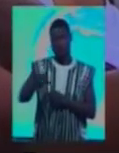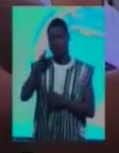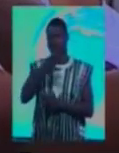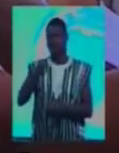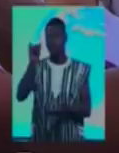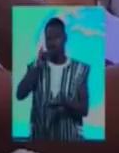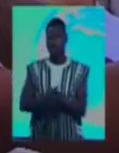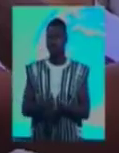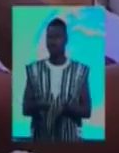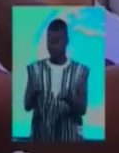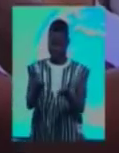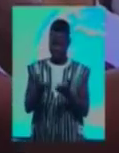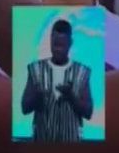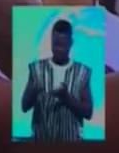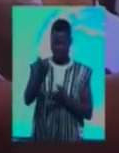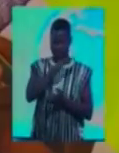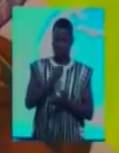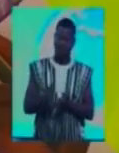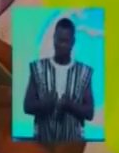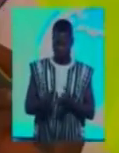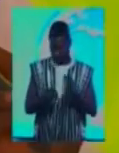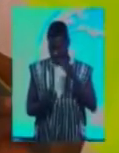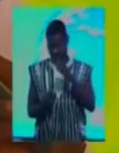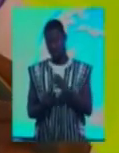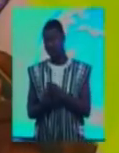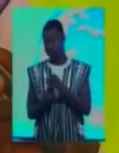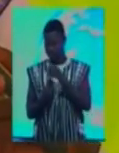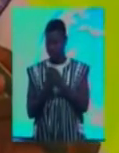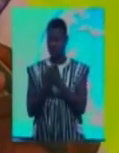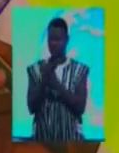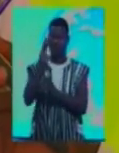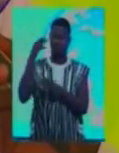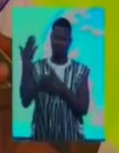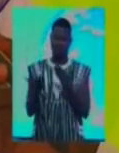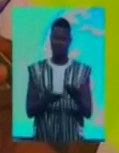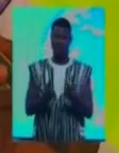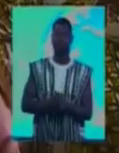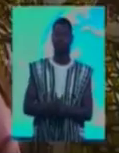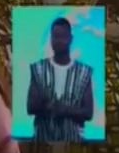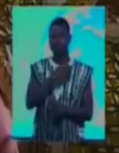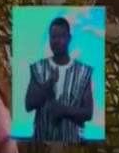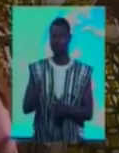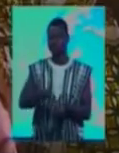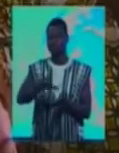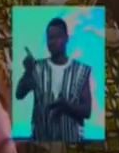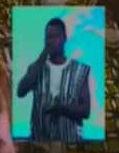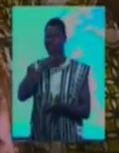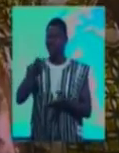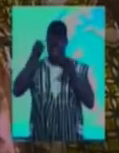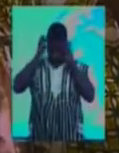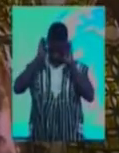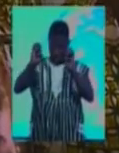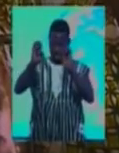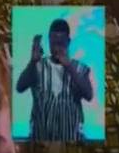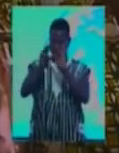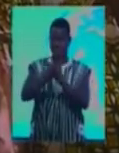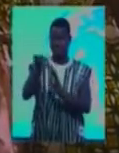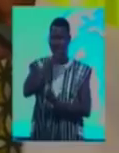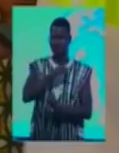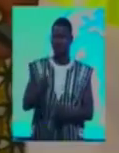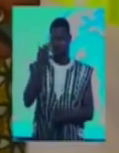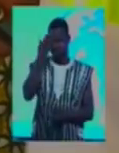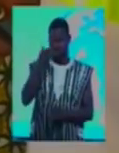doléances aboutissent à de bons résultats. Le lycée privé Pierre-Joseph-Clorivière est un lycée d'enseignement catholique fondé